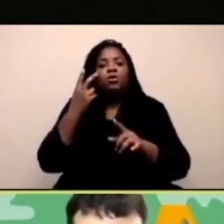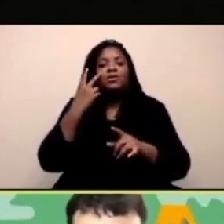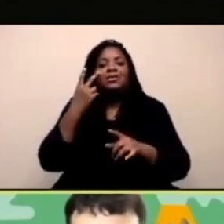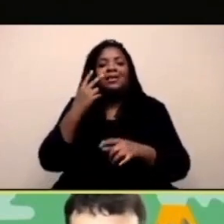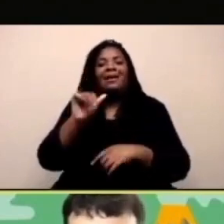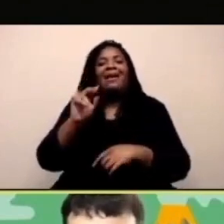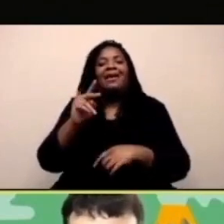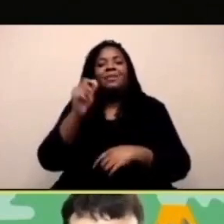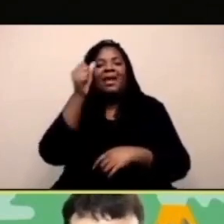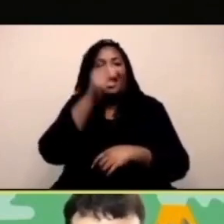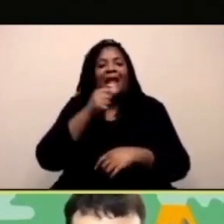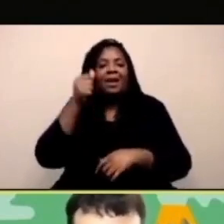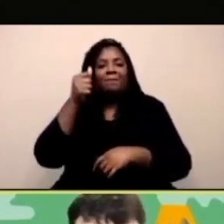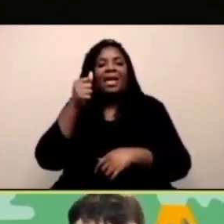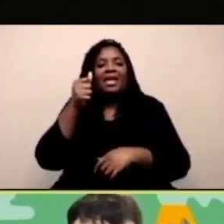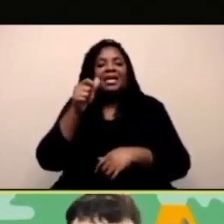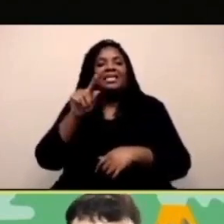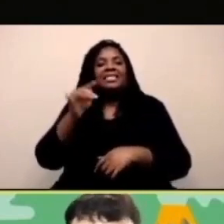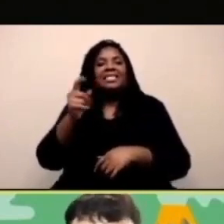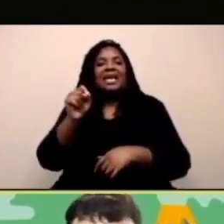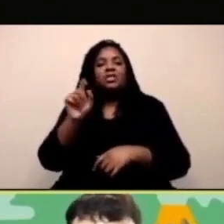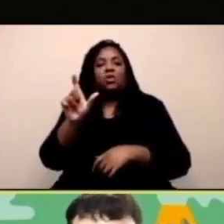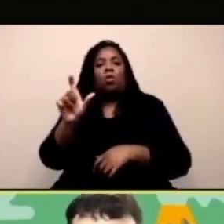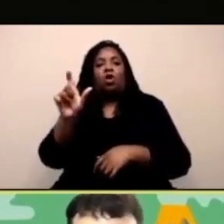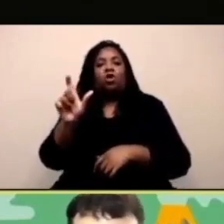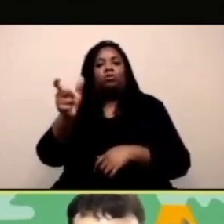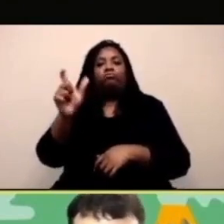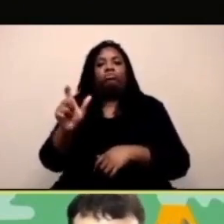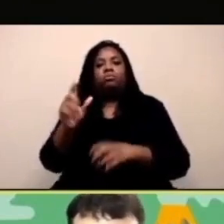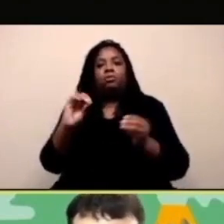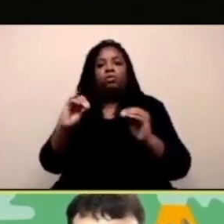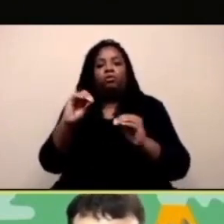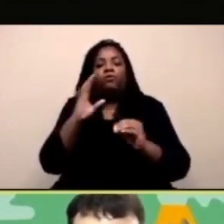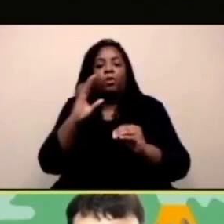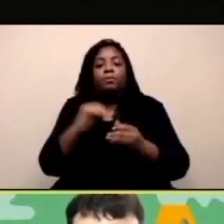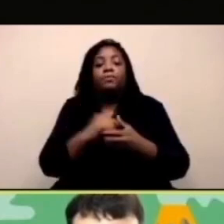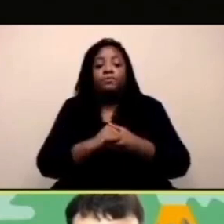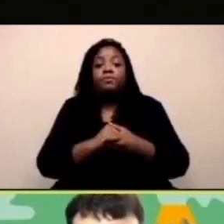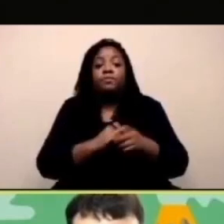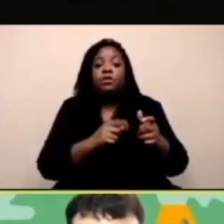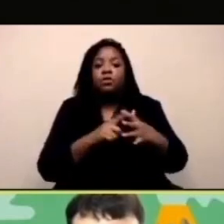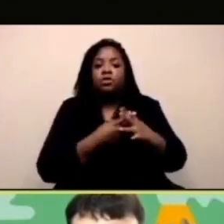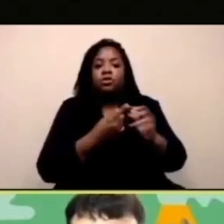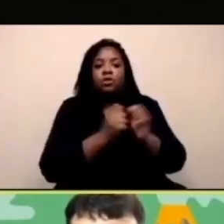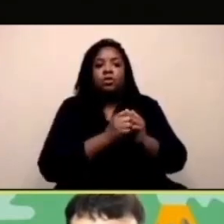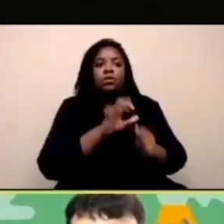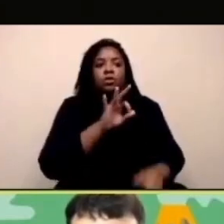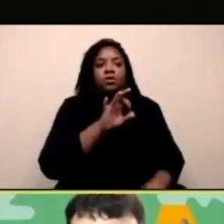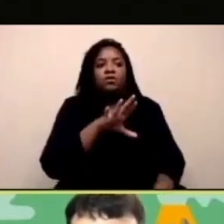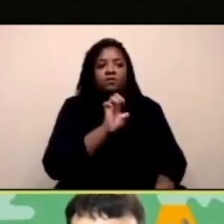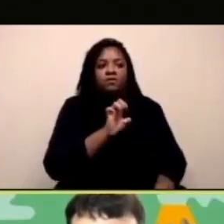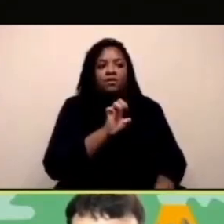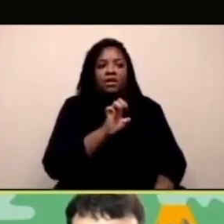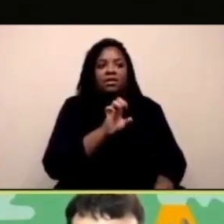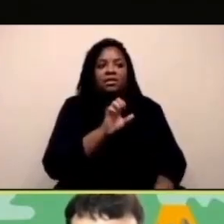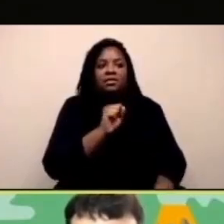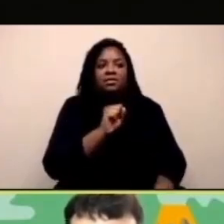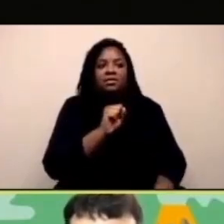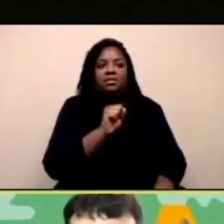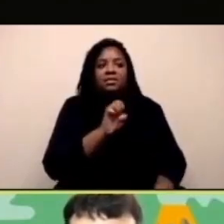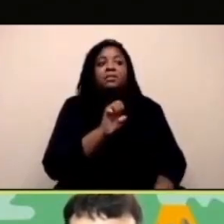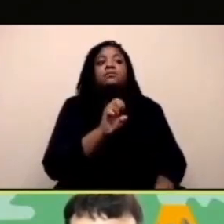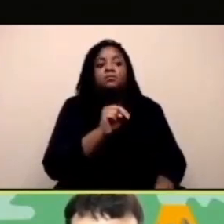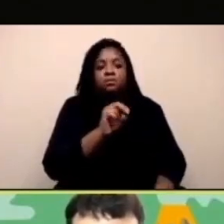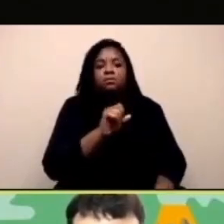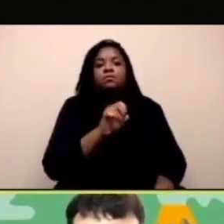で乗っているような戸物になりますこの本日はこちらの2つの後機能をあと紹介しますがこちらの塔アニメーションテキストも